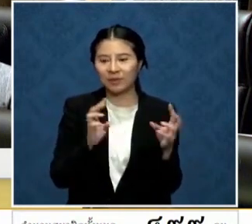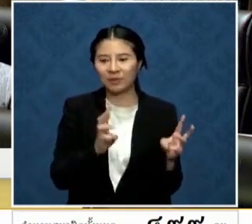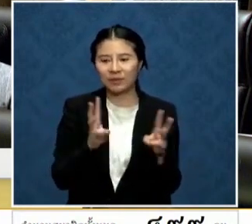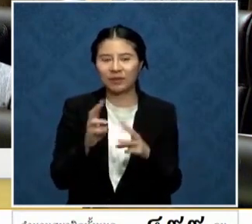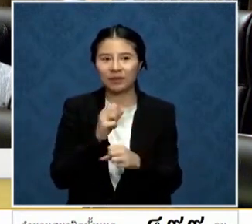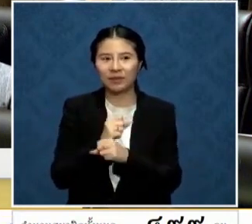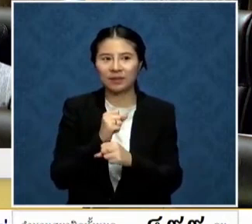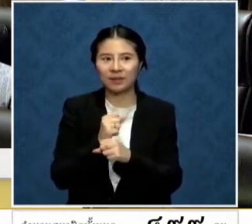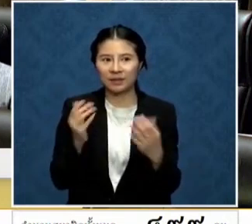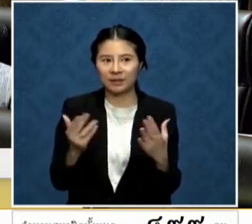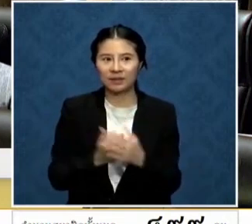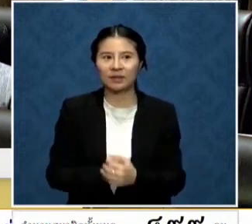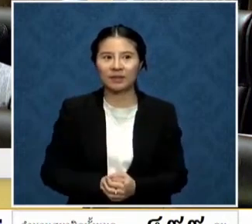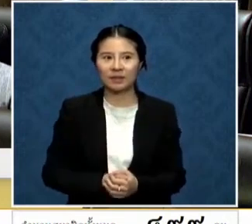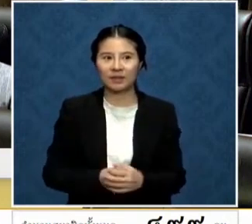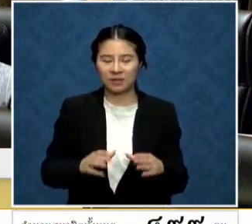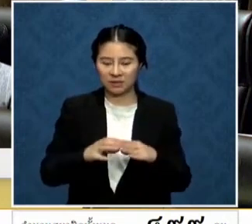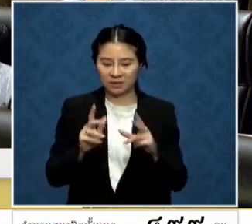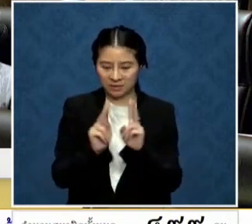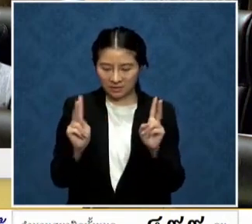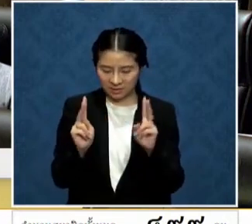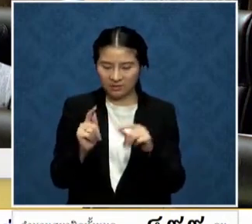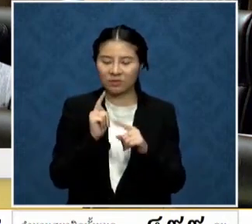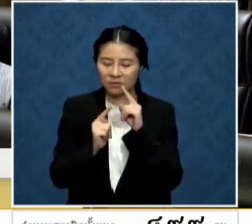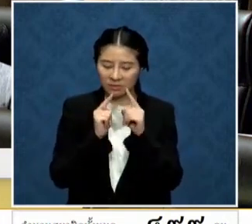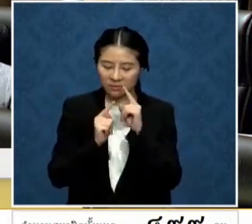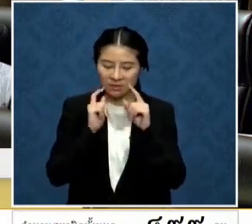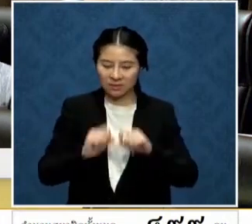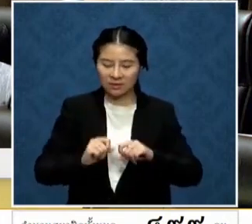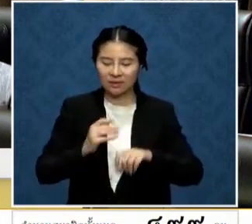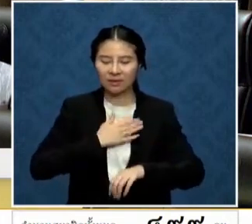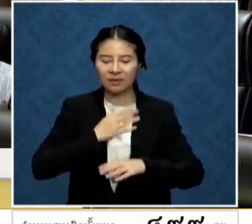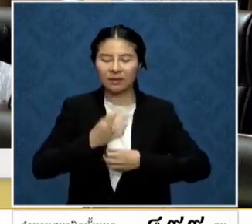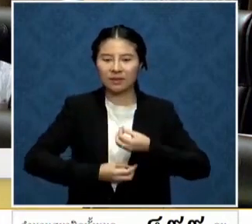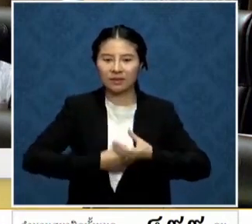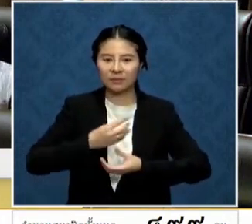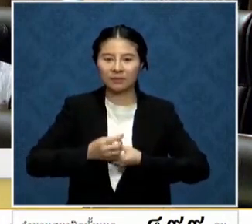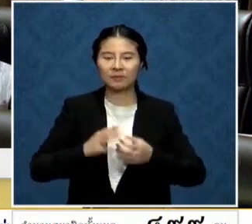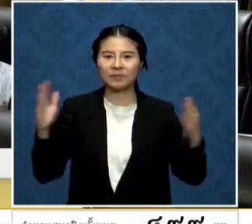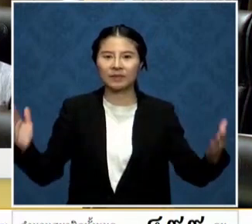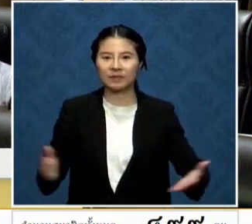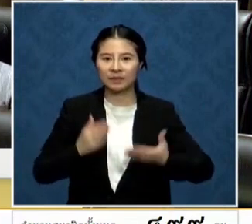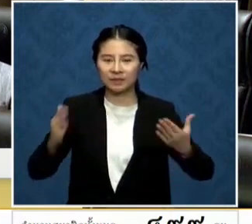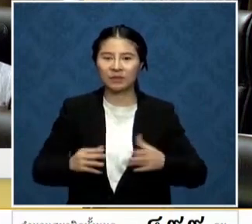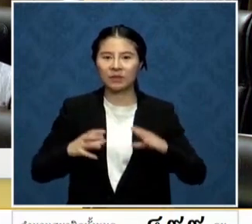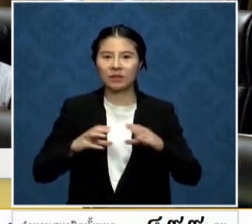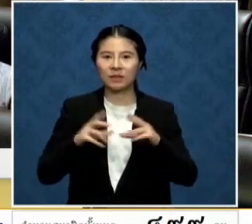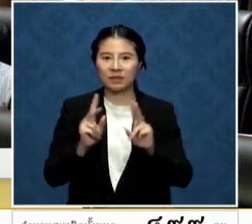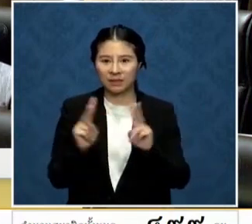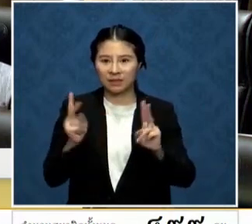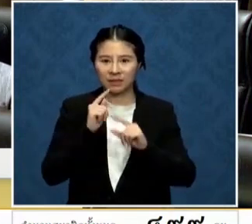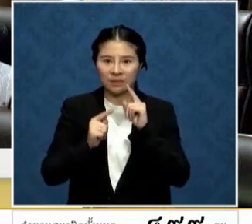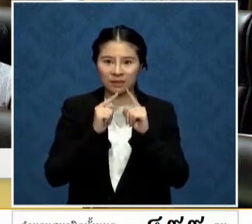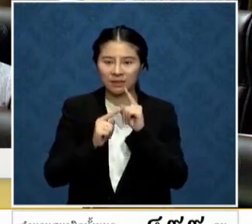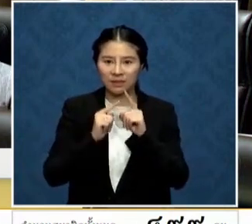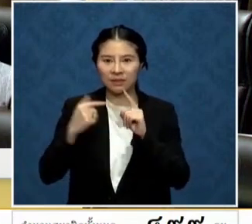จะย้ายลิงเข้าค่ายทหารดีกันในกรรมาธิการวิสามัญดังนั้นวันนี้ผมจึงขออภิปรายสนับสนุนการตั้งกรรมาธิการวิสามัญจะได้ไปคุยกันเต็ม